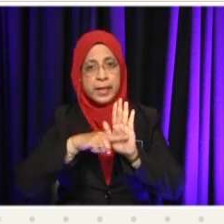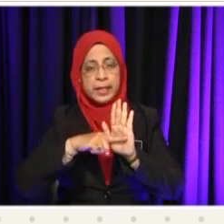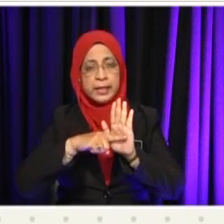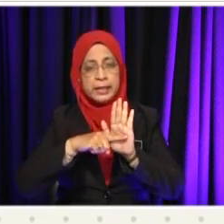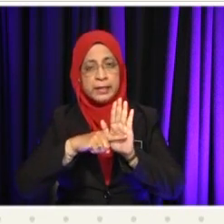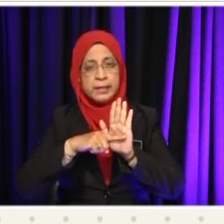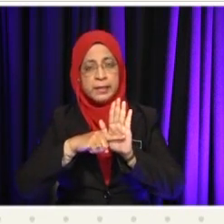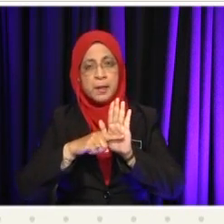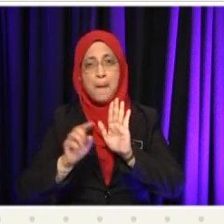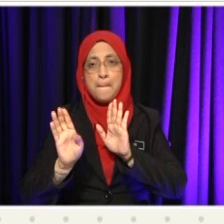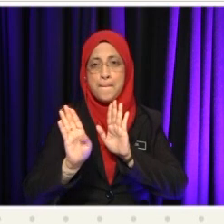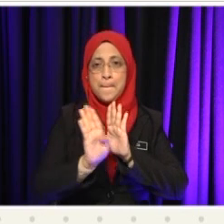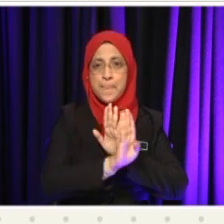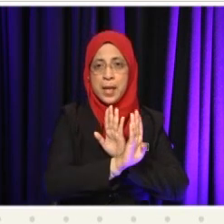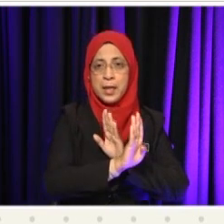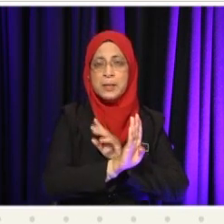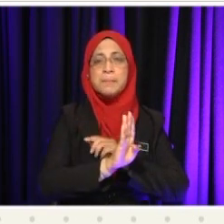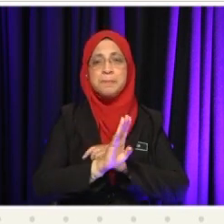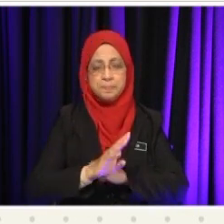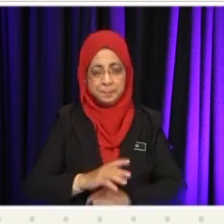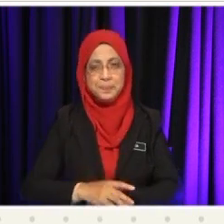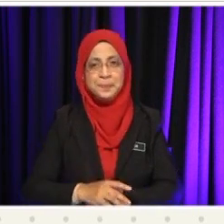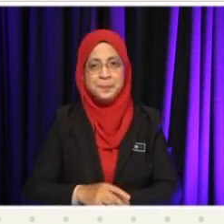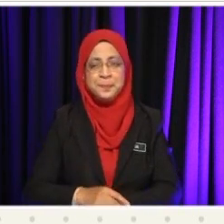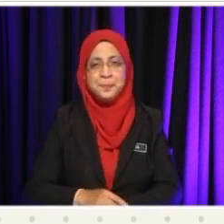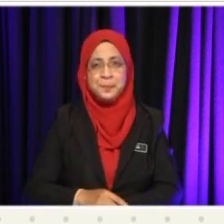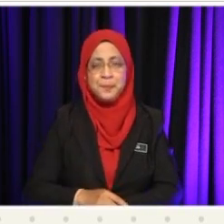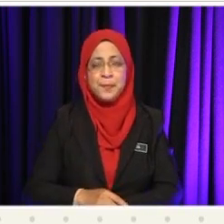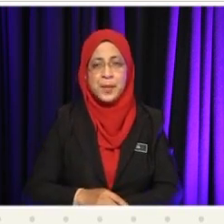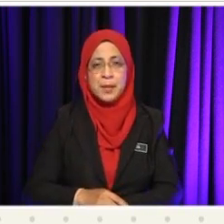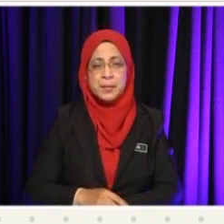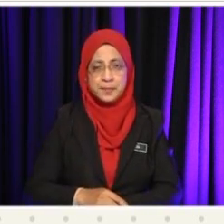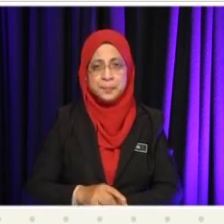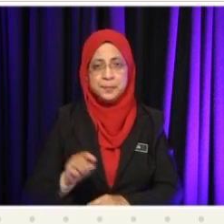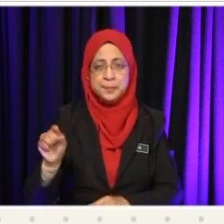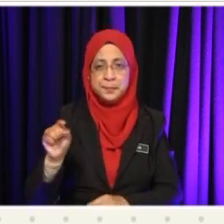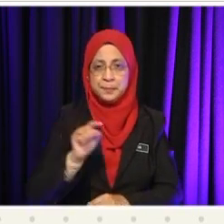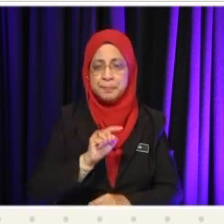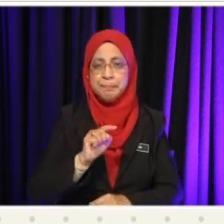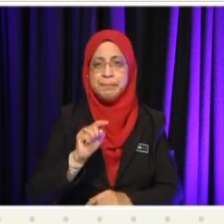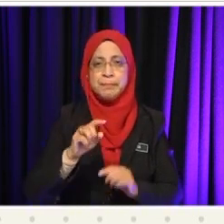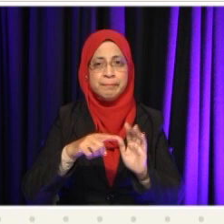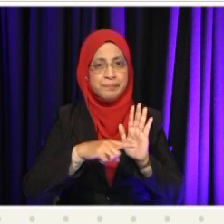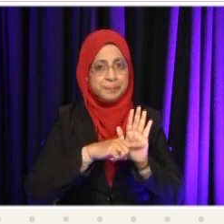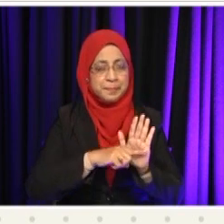dan negatif mewakili hemosfera barat garisan Greenwich